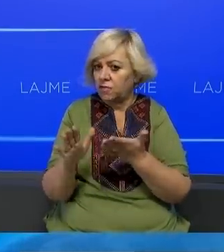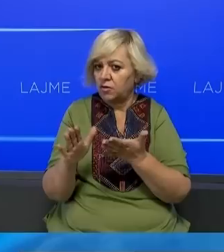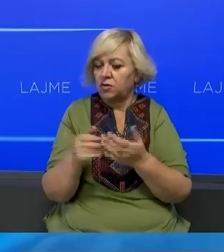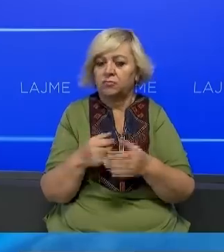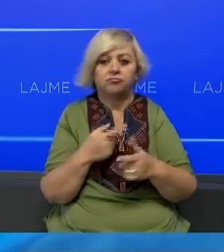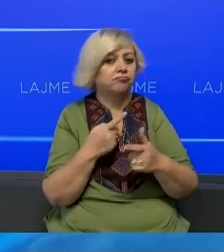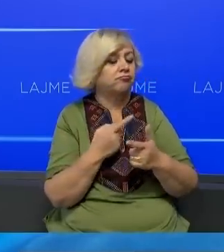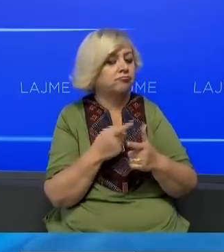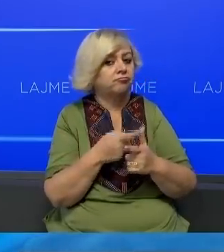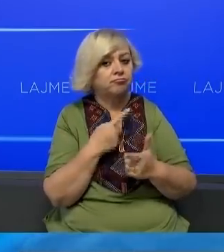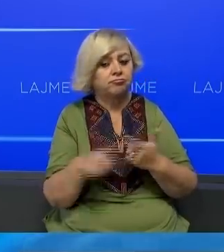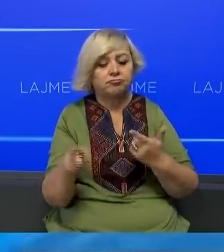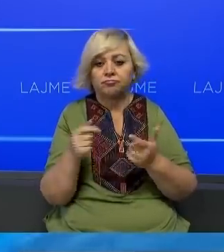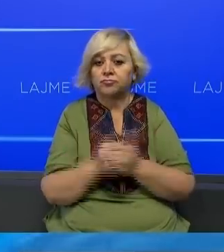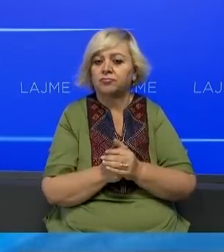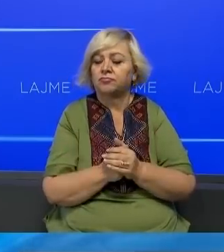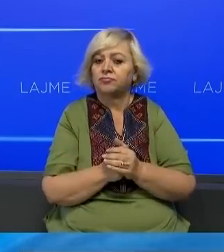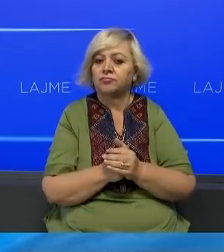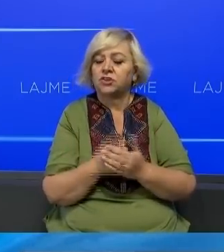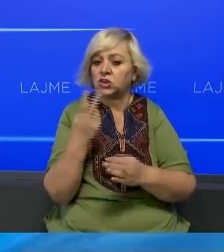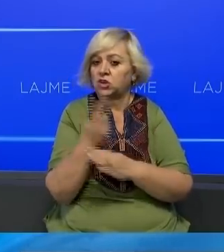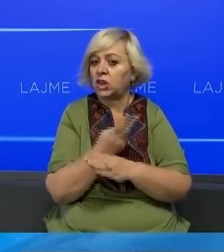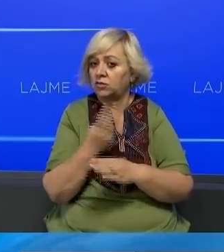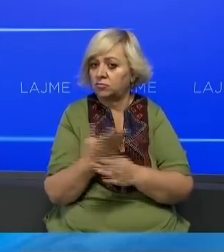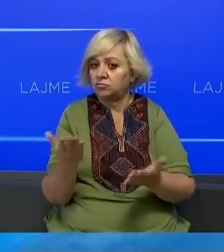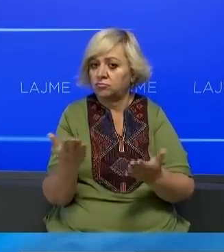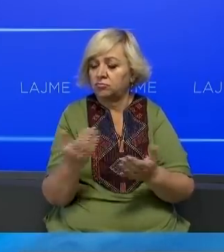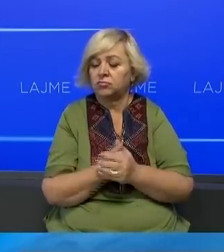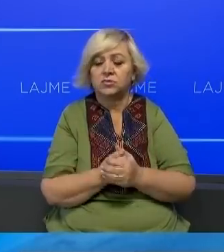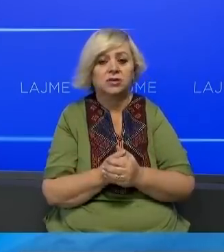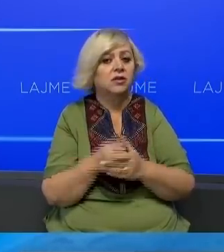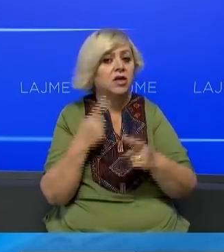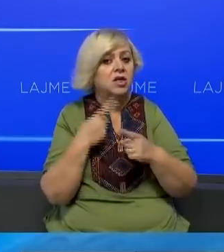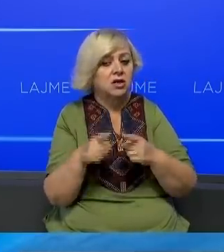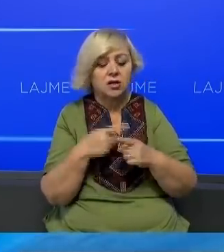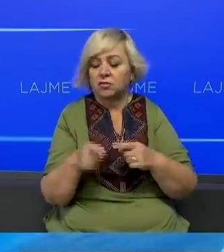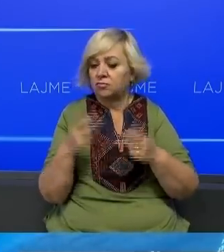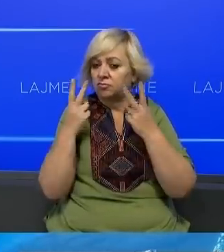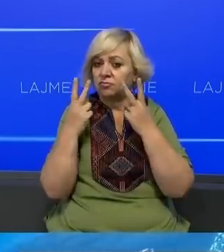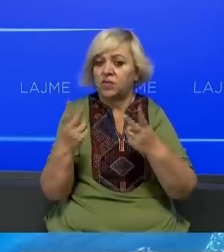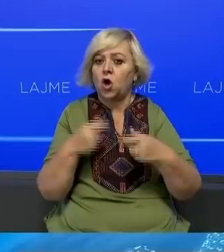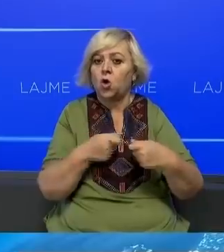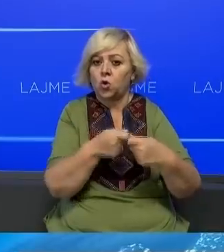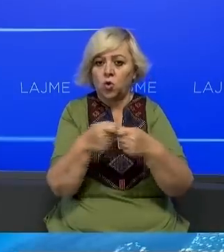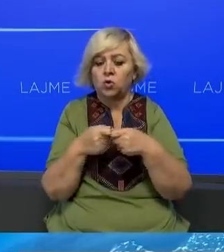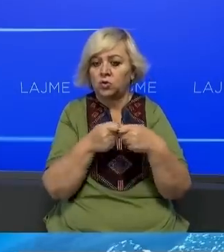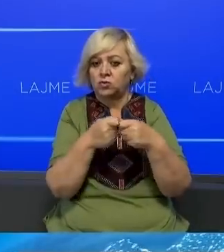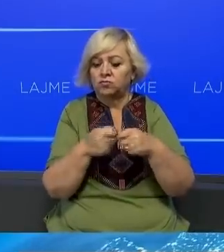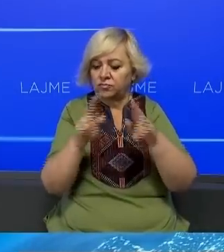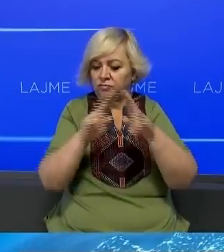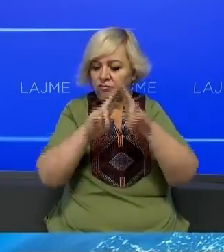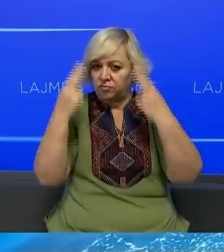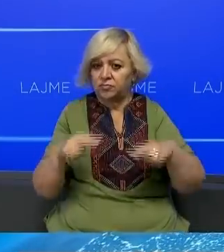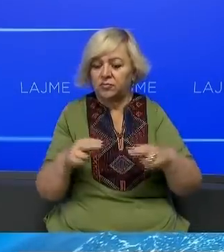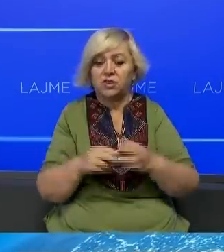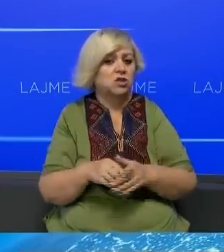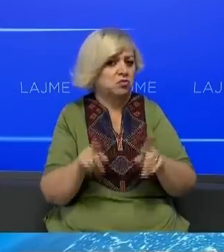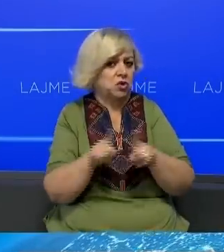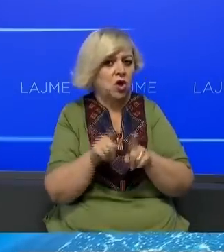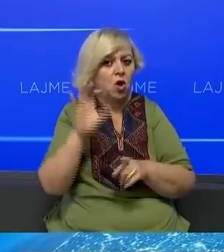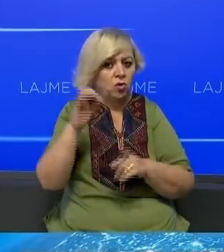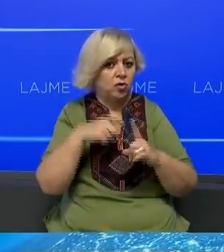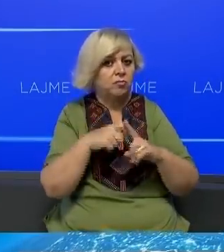qoftë sa i përket çështjes marrjes statusit vendit kandidat, qoftë sa i përket avancimit tonë në organizatat multilaterale siç janë Kombet e Bashkuara apo